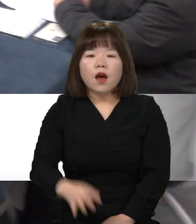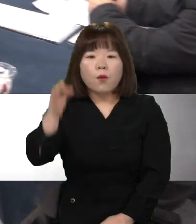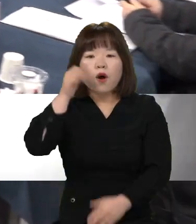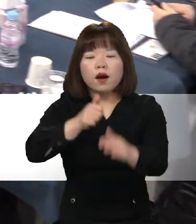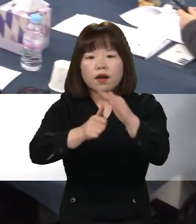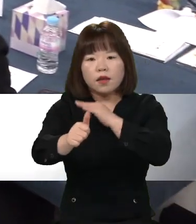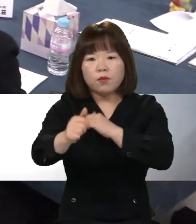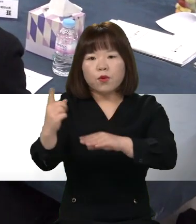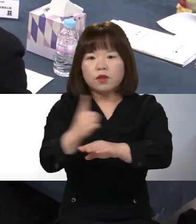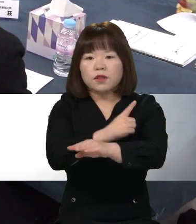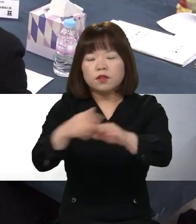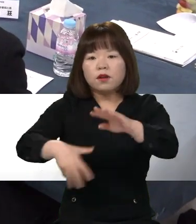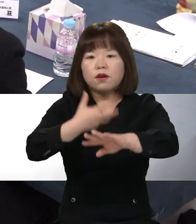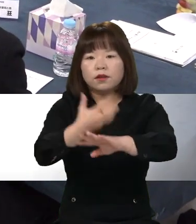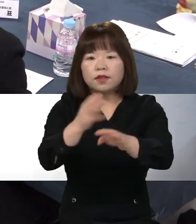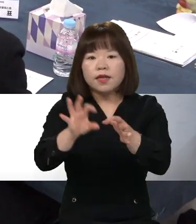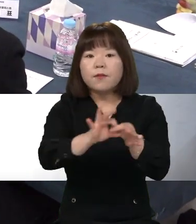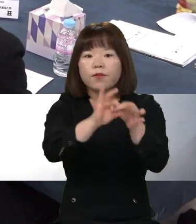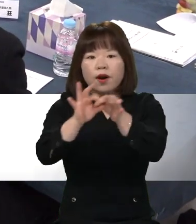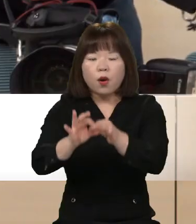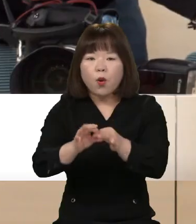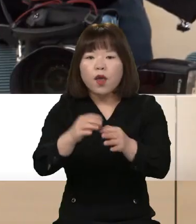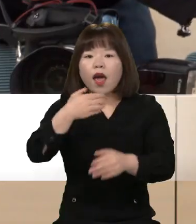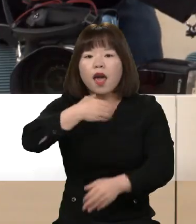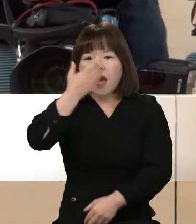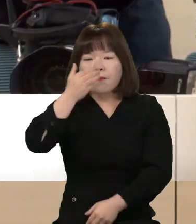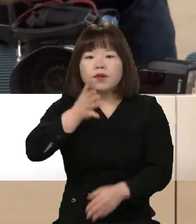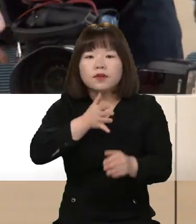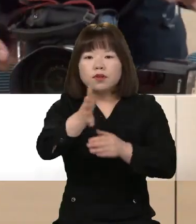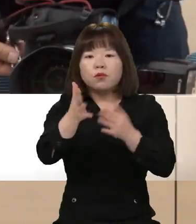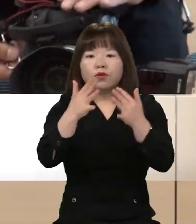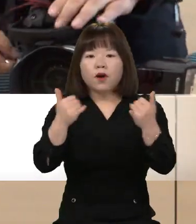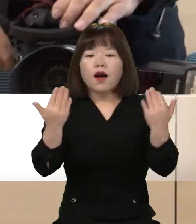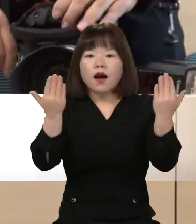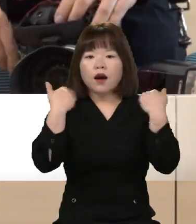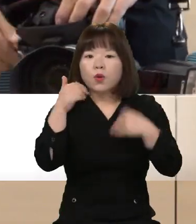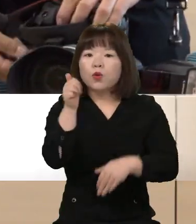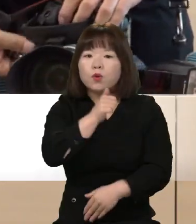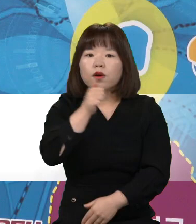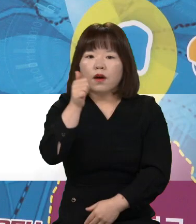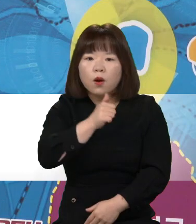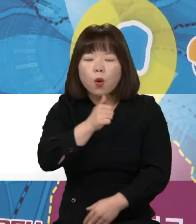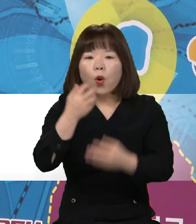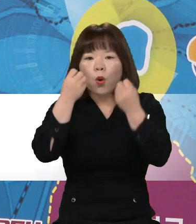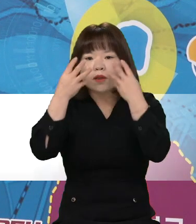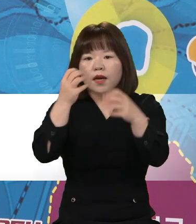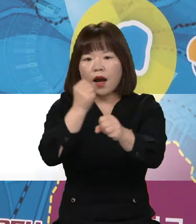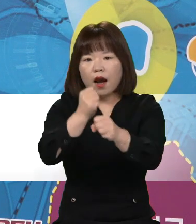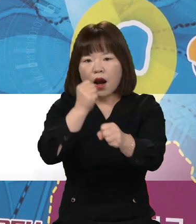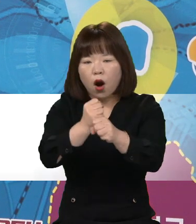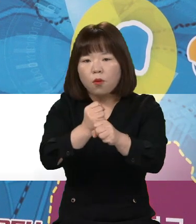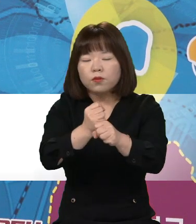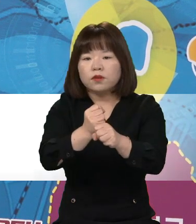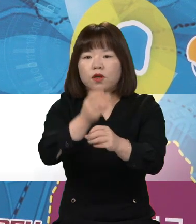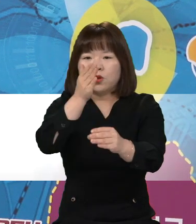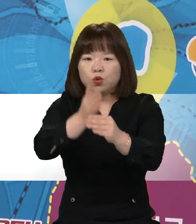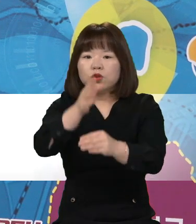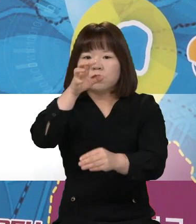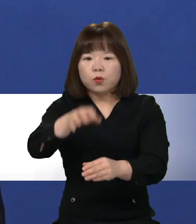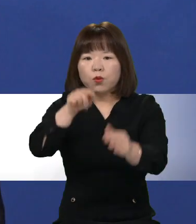씨는 포항의 대표 디지털 혁신 인프라로 포스텍 애플 디벨로퍼 아카데미를 소개하고 창업 인큐베이팅